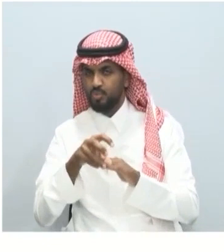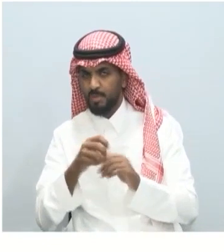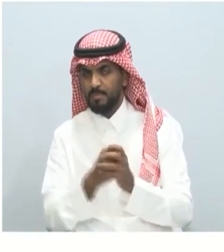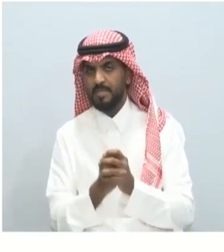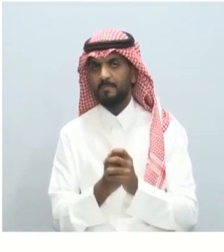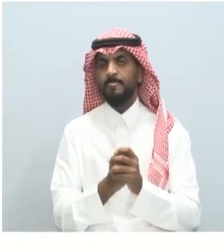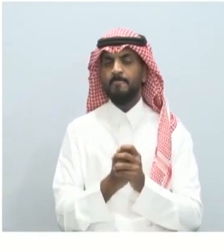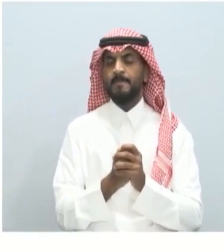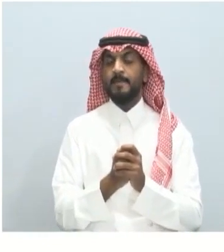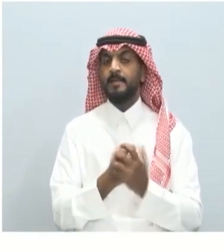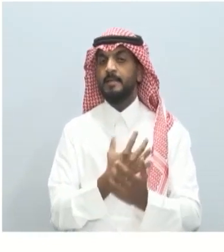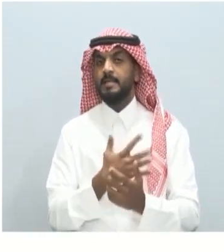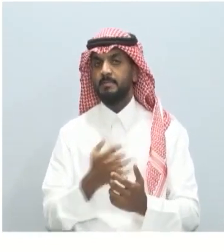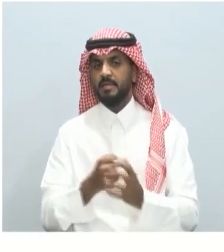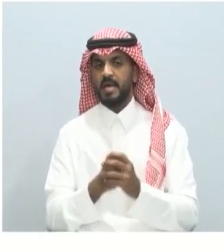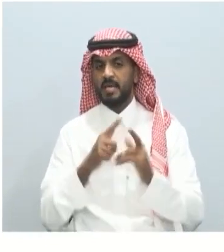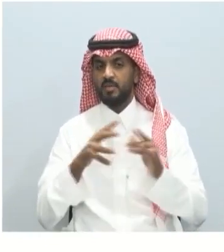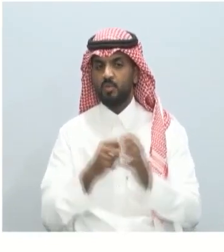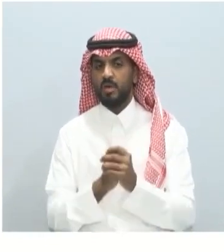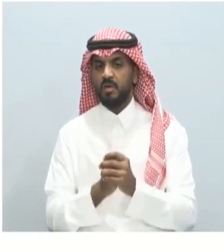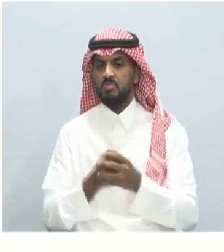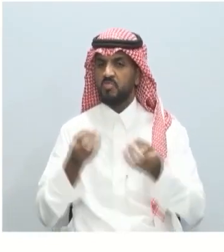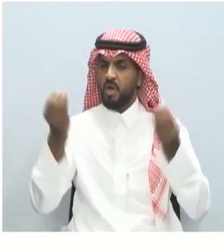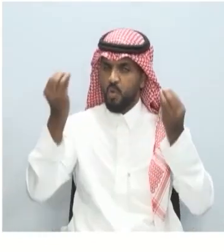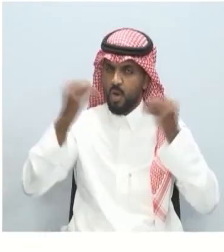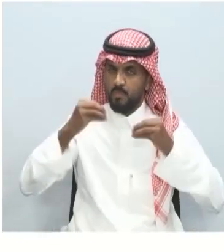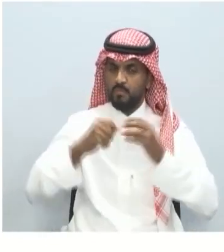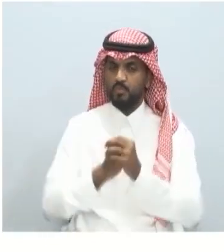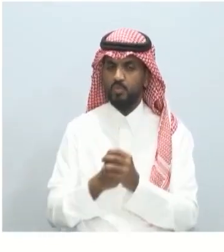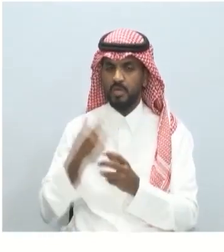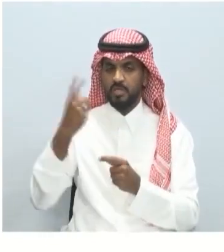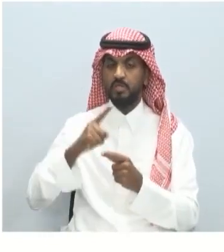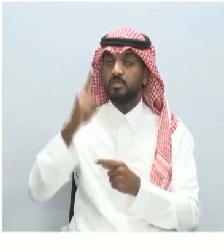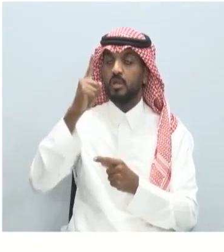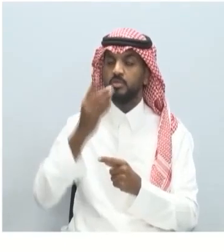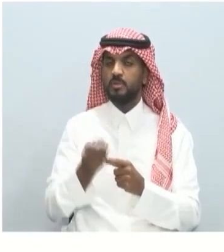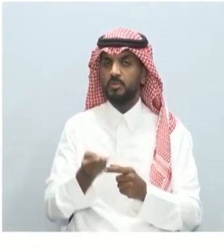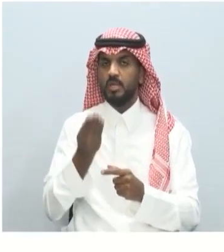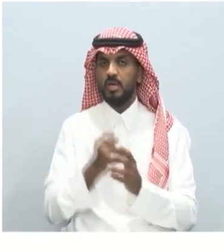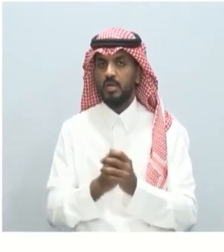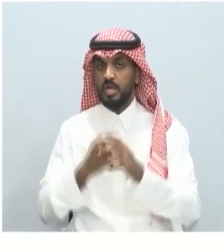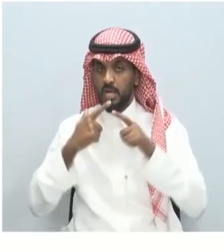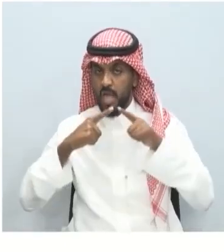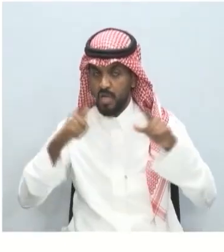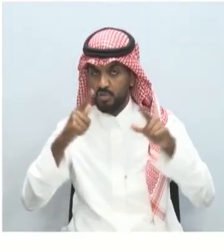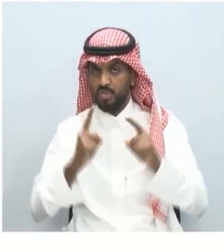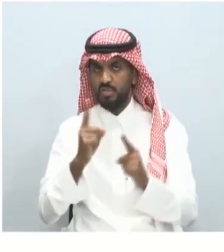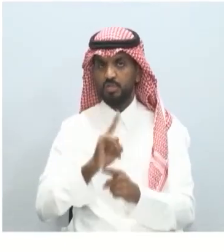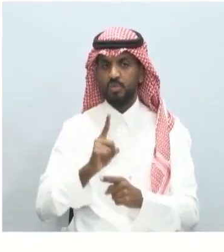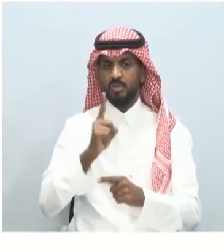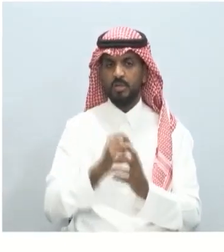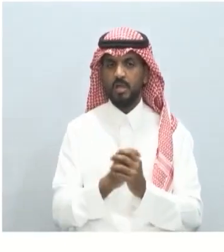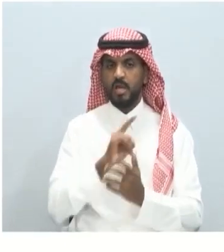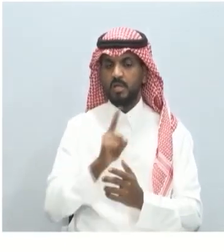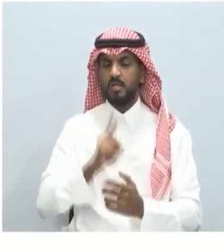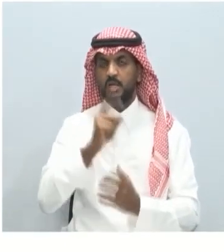افضل شعب الايمان اي اكثرها ثوابا واعلاها مكانه عند الله تعالى هو اعلان شهاده التوحيد وهي قول